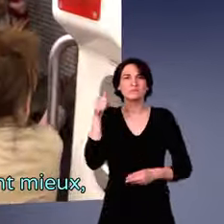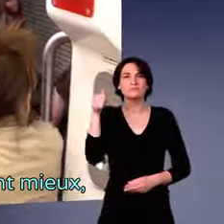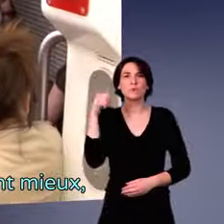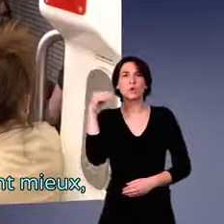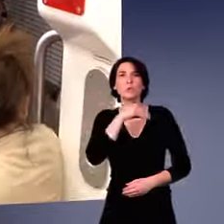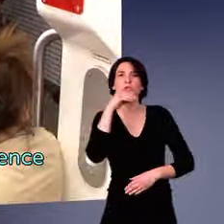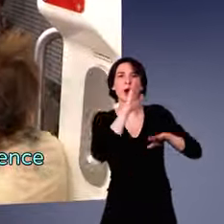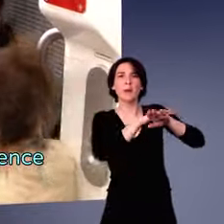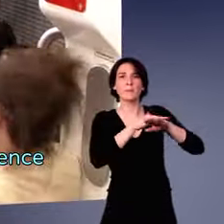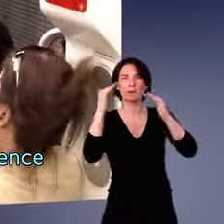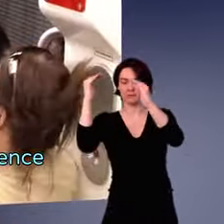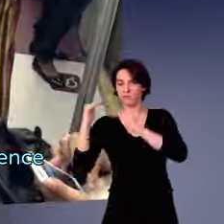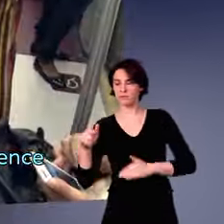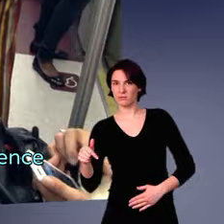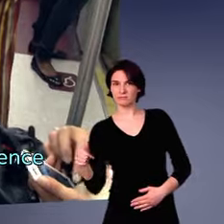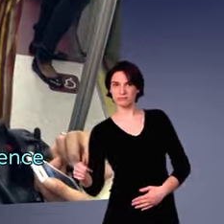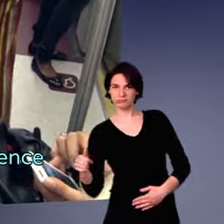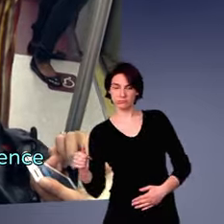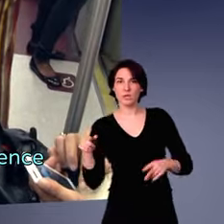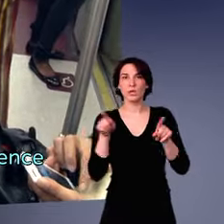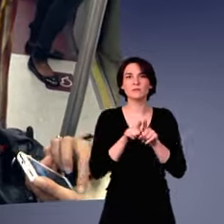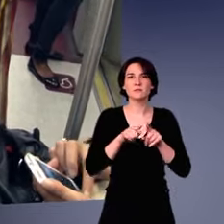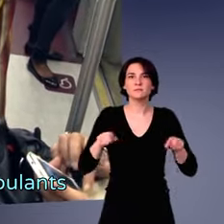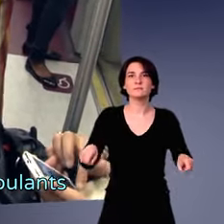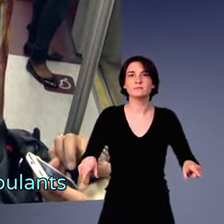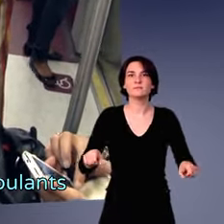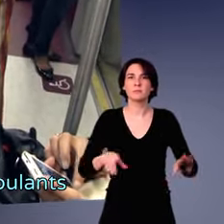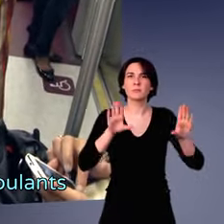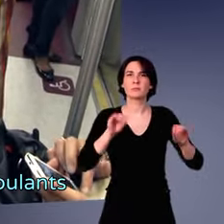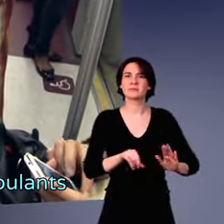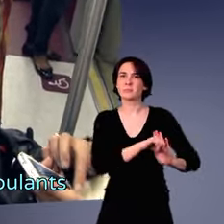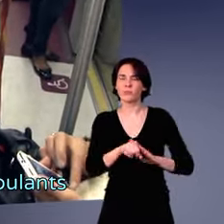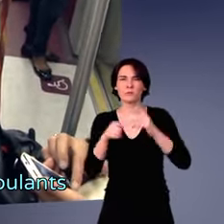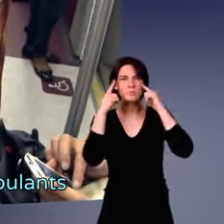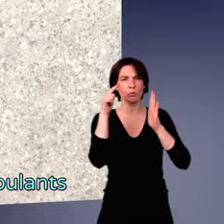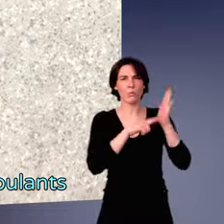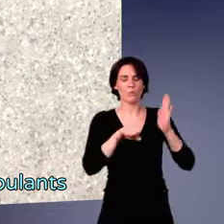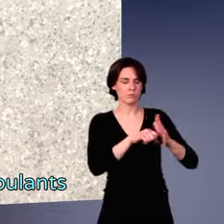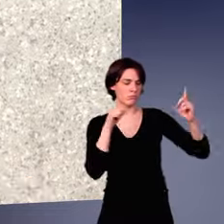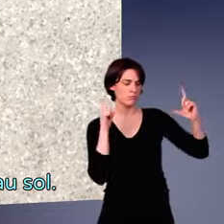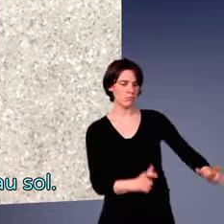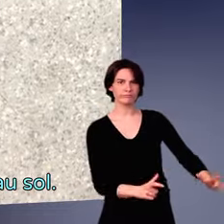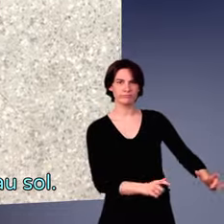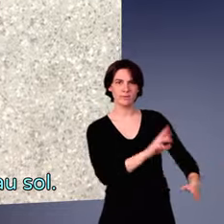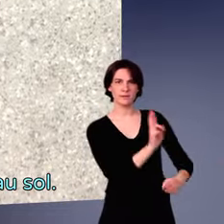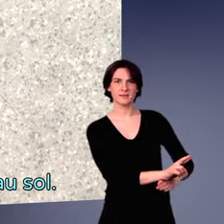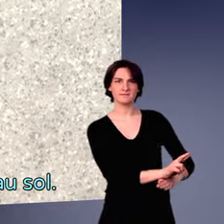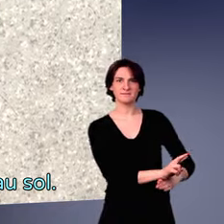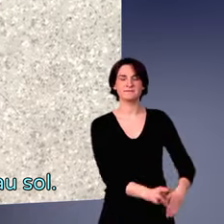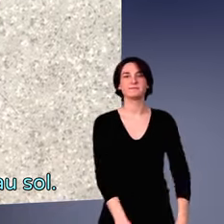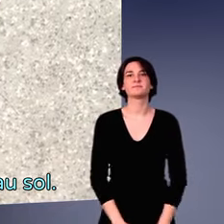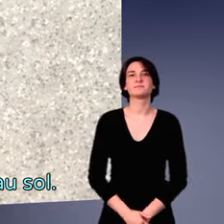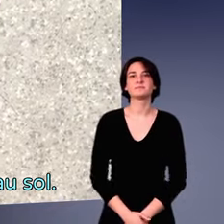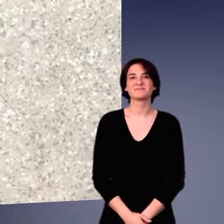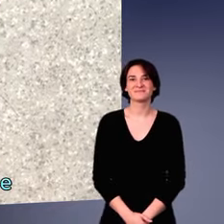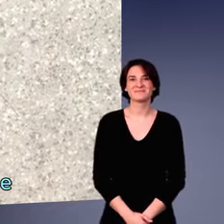se voient mieux les boutons d'appel d'urgence ont été abaissés et les zones dédiées aux personnes en fauteuil roulant sont indiquées par un logo au